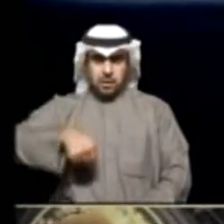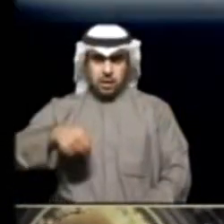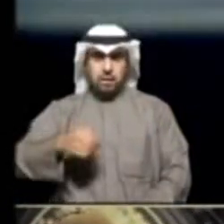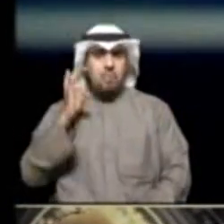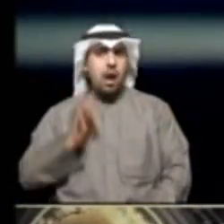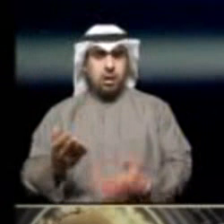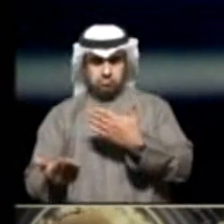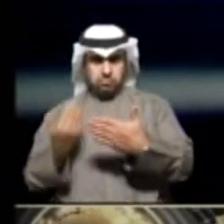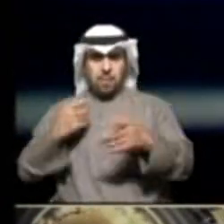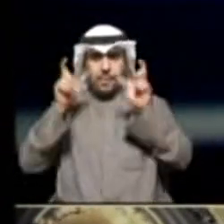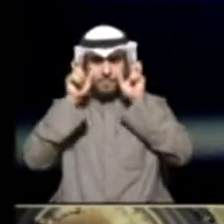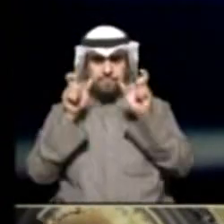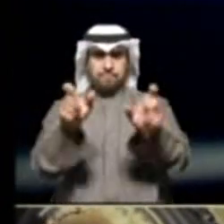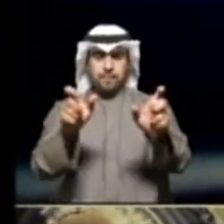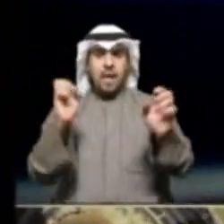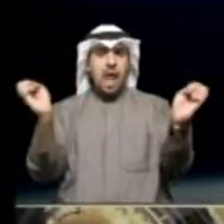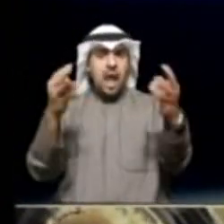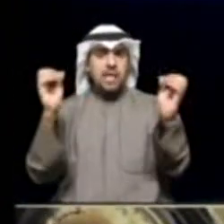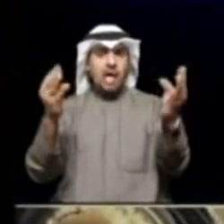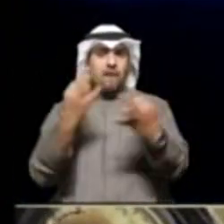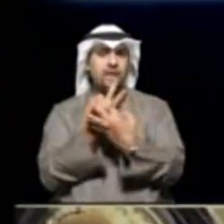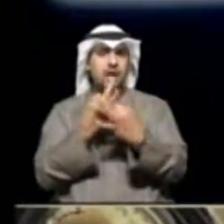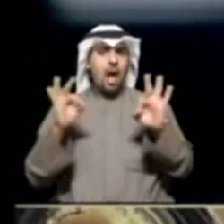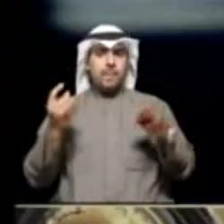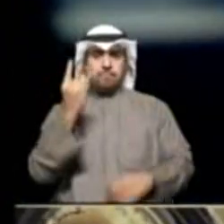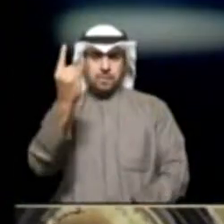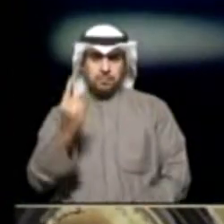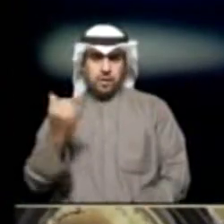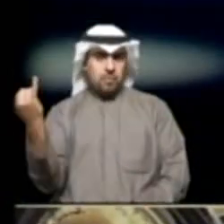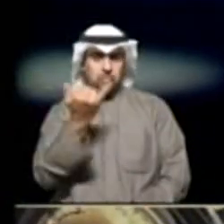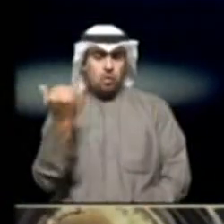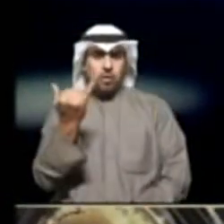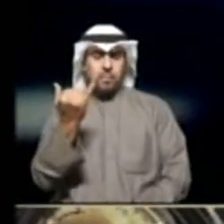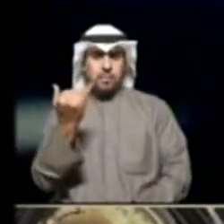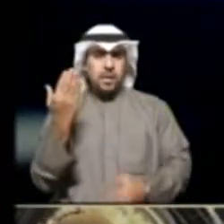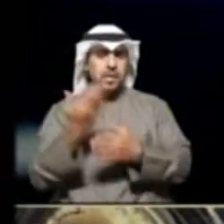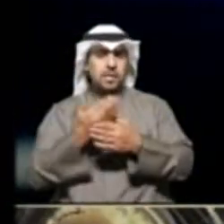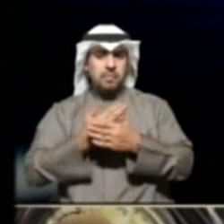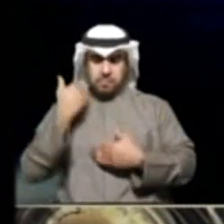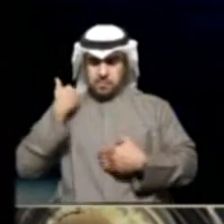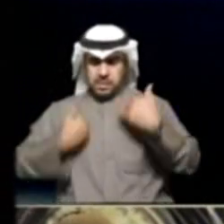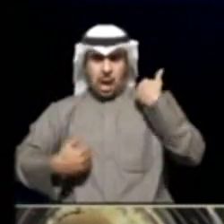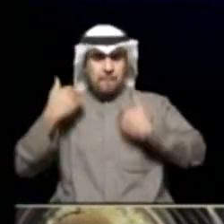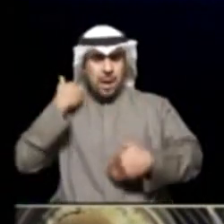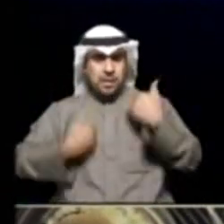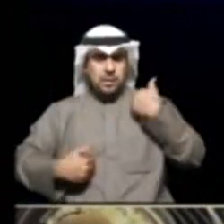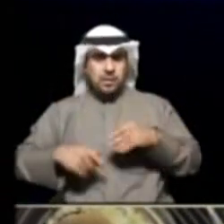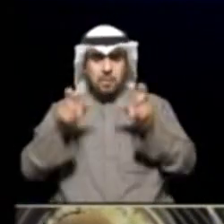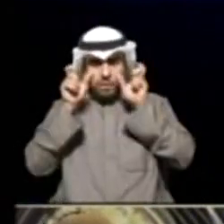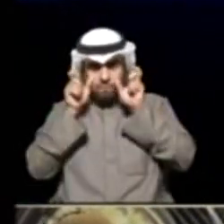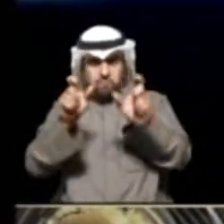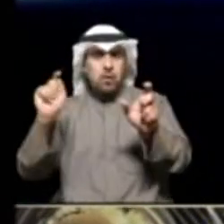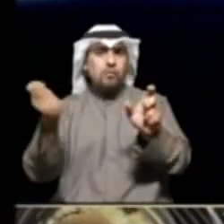عملناه ان احنا نعامل هذه الحالات كلها معامله، لانهم سقوط من علو اصاباتهم نعاملهم معاملات خطره